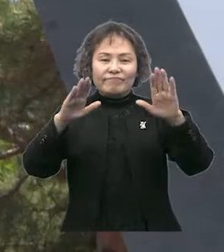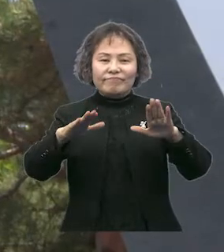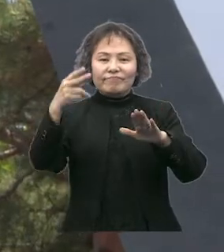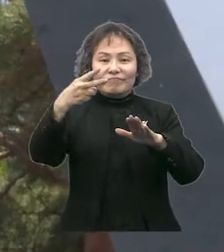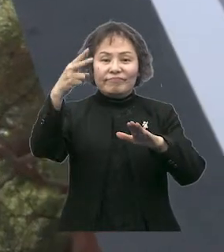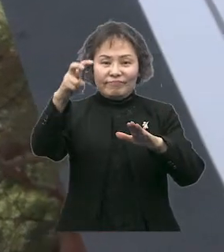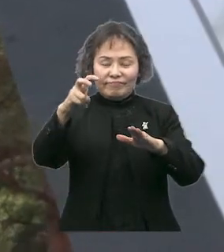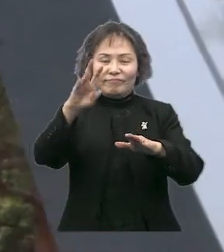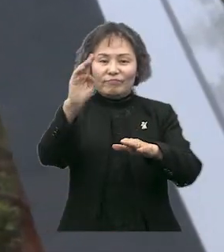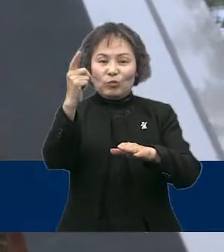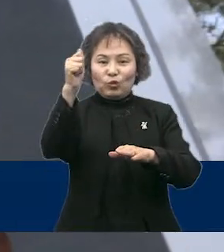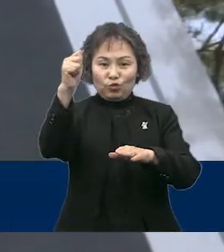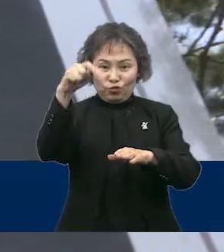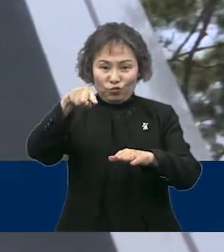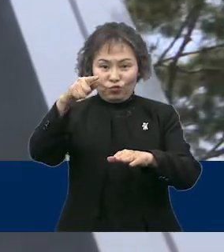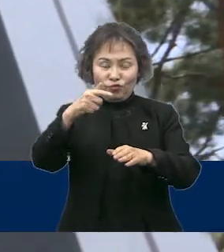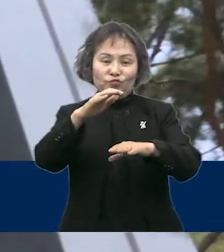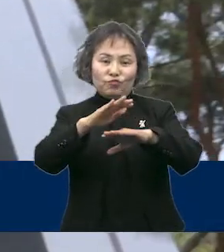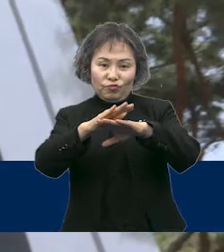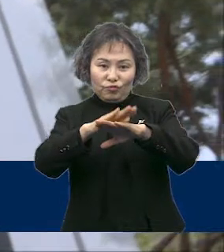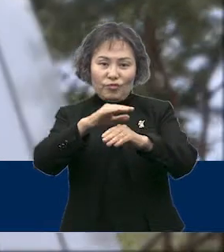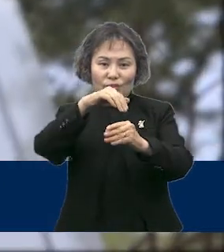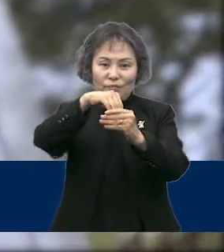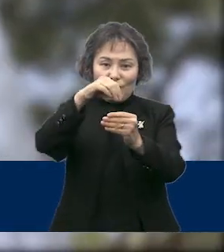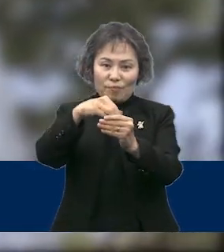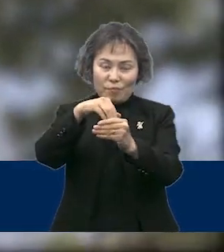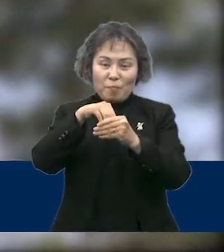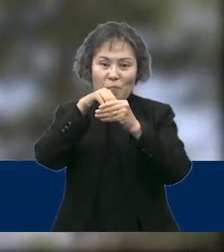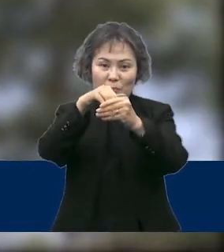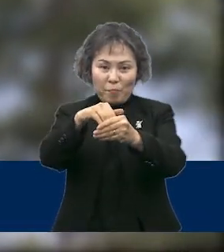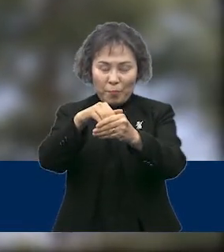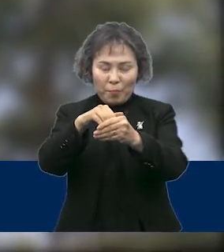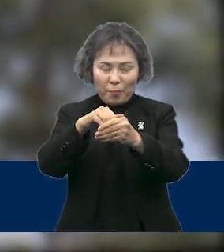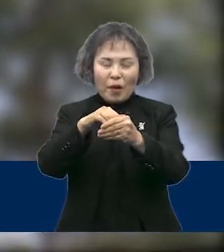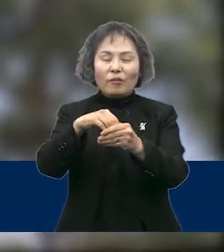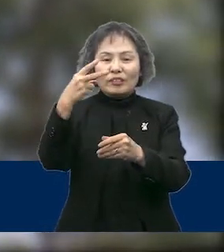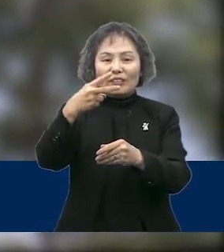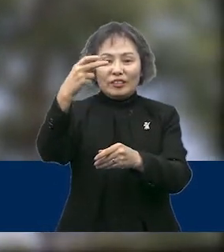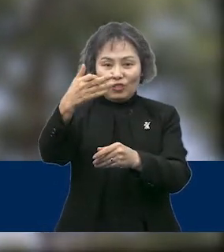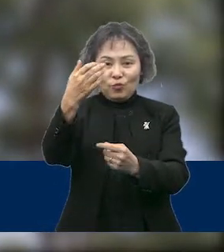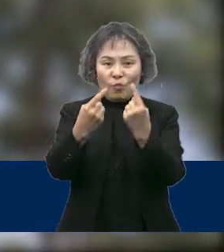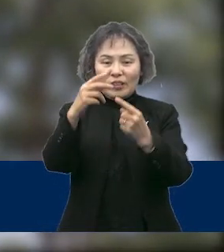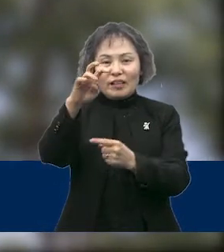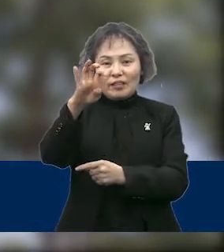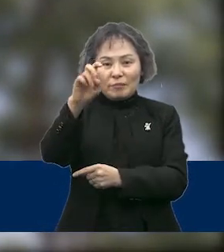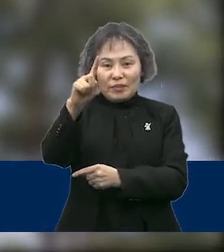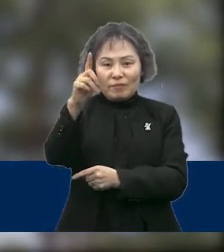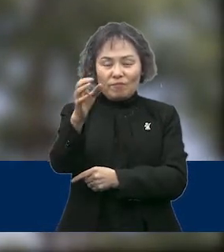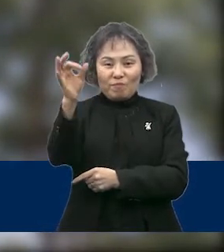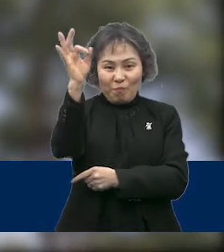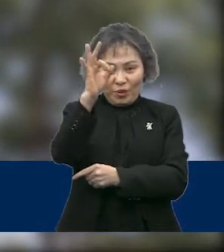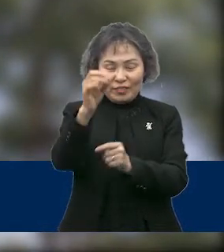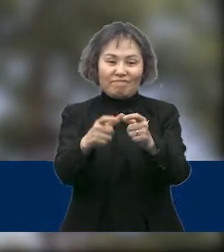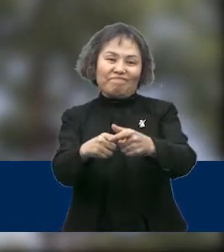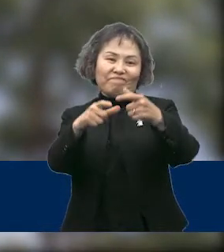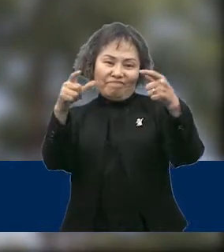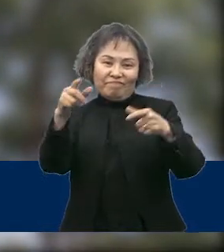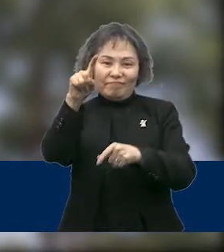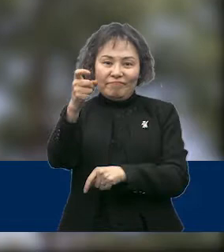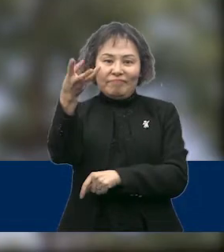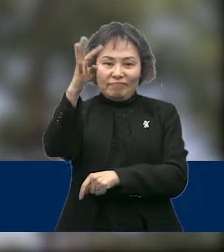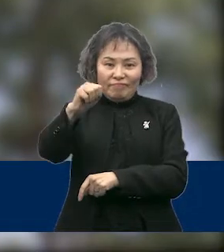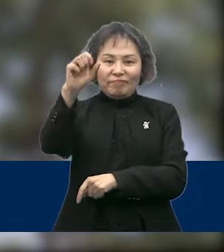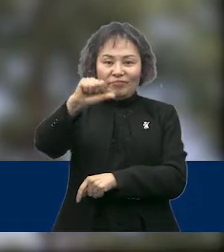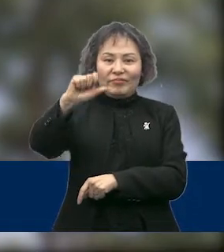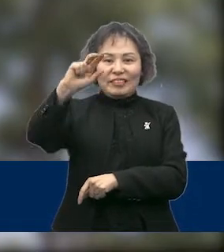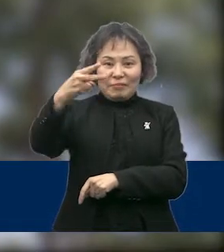오는 2020년 부분 예우 수단과 명절 위문금 관련 예산으로 2019년 보다 41% 증액된 11 o